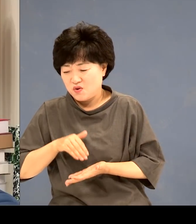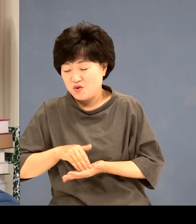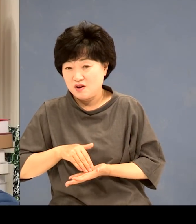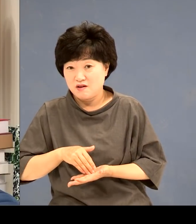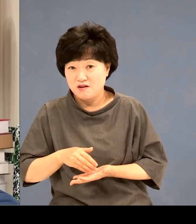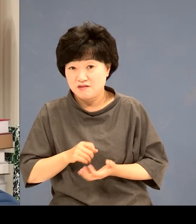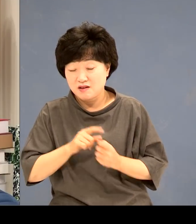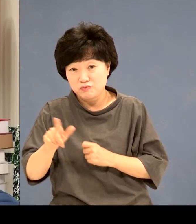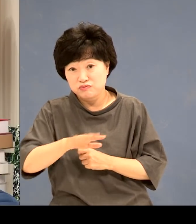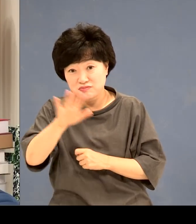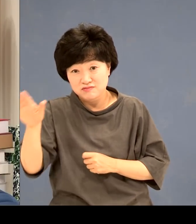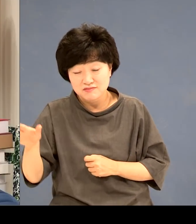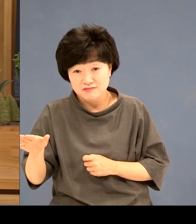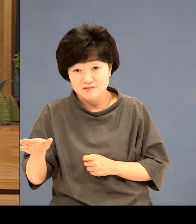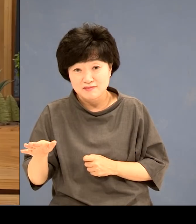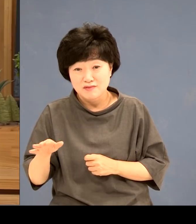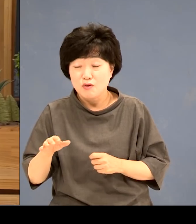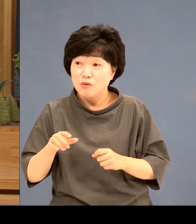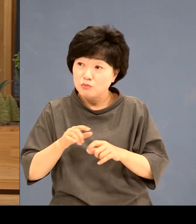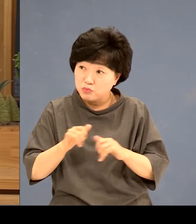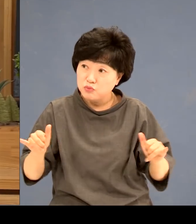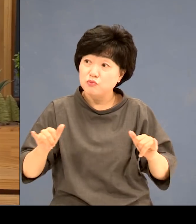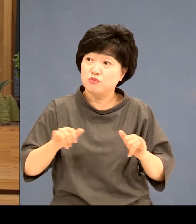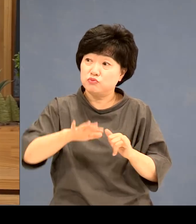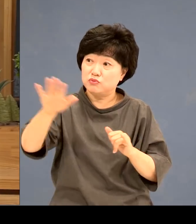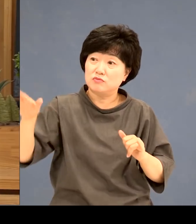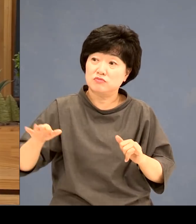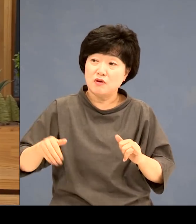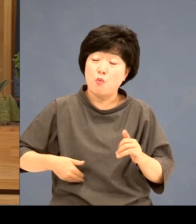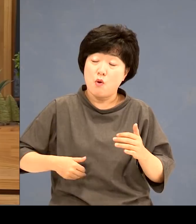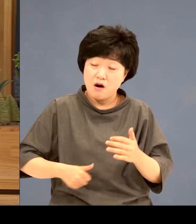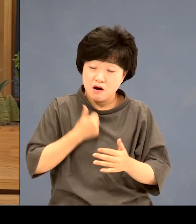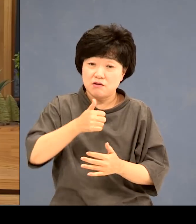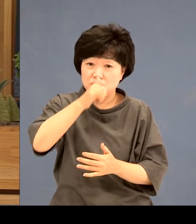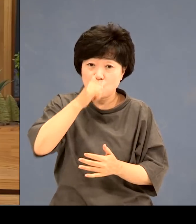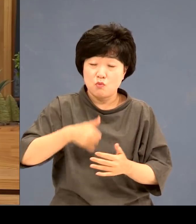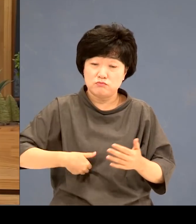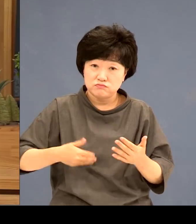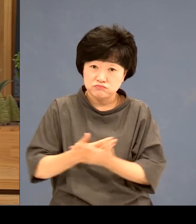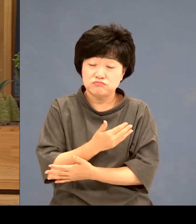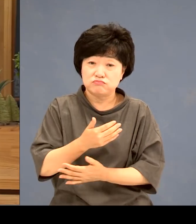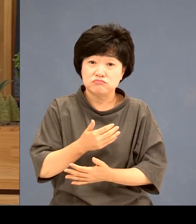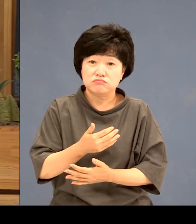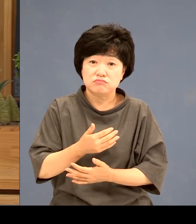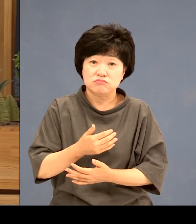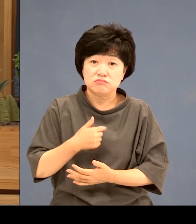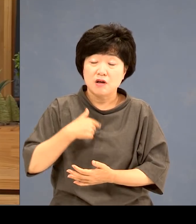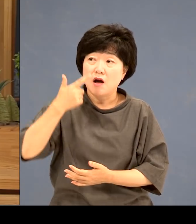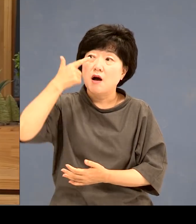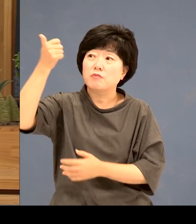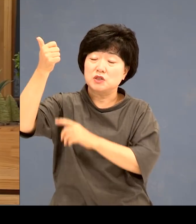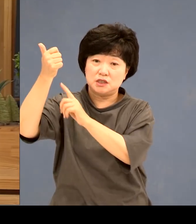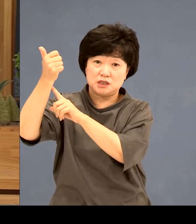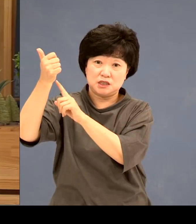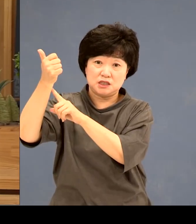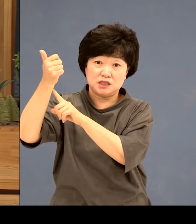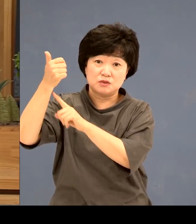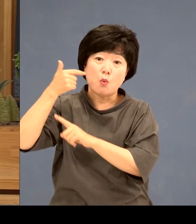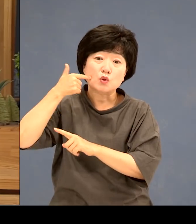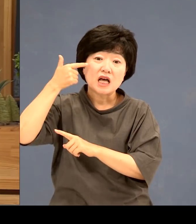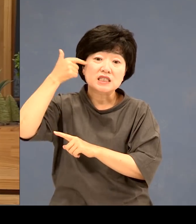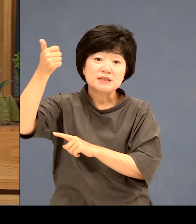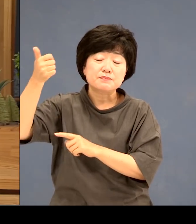대해서 굉장한 죄책감을 가지신 것 같아요. 근데 보통 인간이 다 화를 내잖아요. 그죠? 화를 내는 것이 정상이고 사실 저는 그 목사님들, 저희